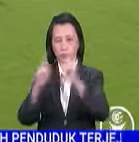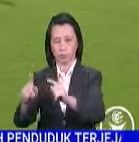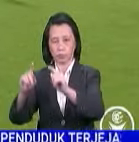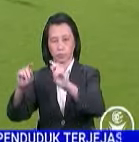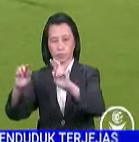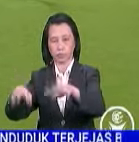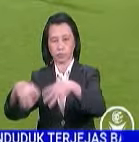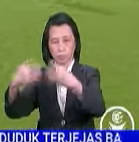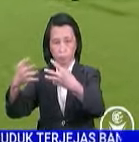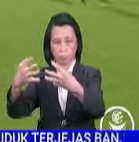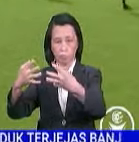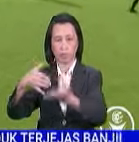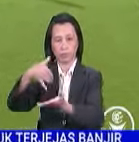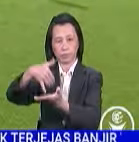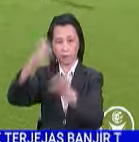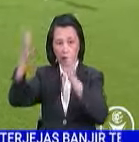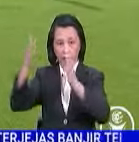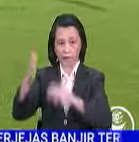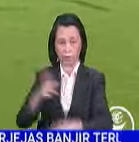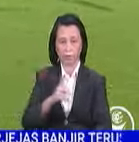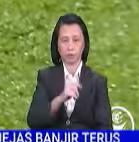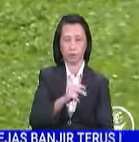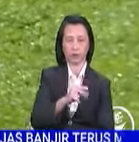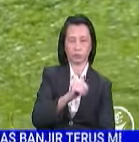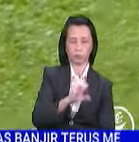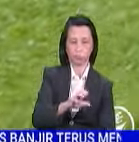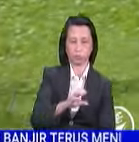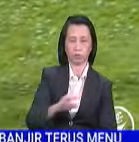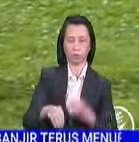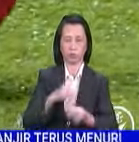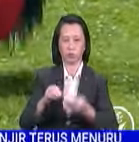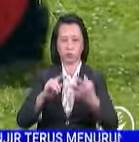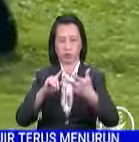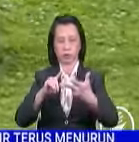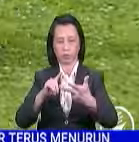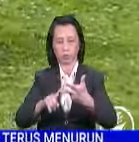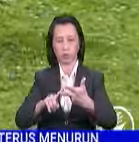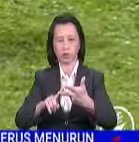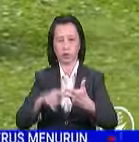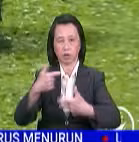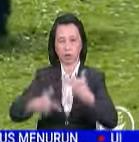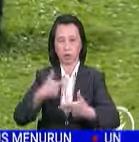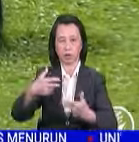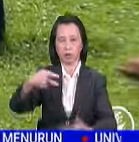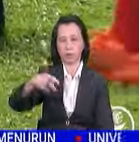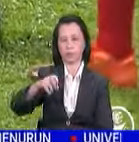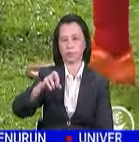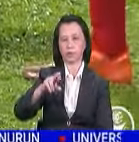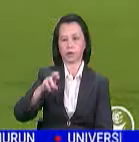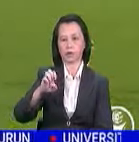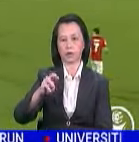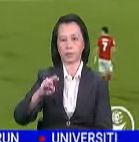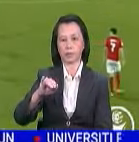separuh akhir Piala Malaysia. Manakala TFC 2 pula menduduki tangga ketiga carta Liga Premier.